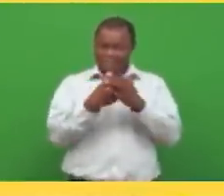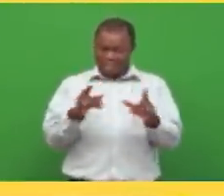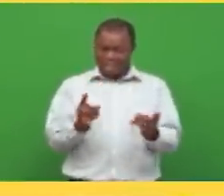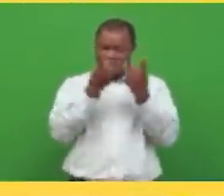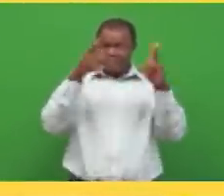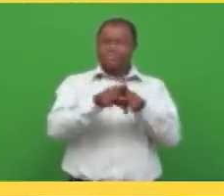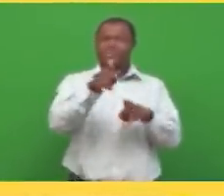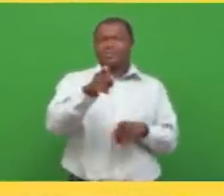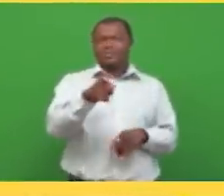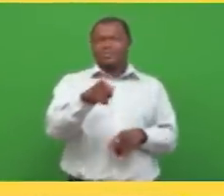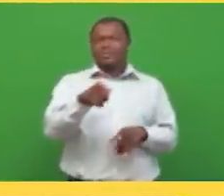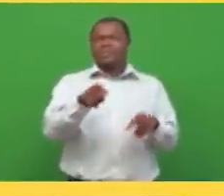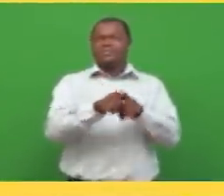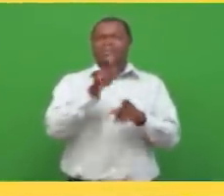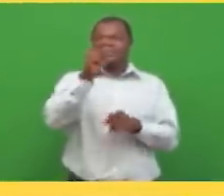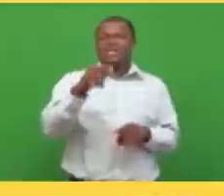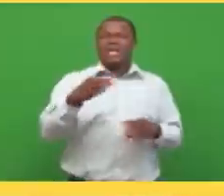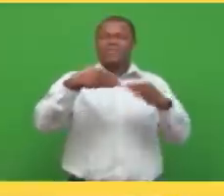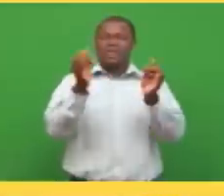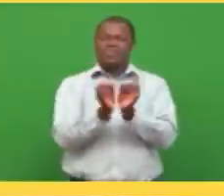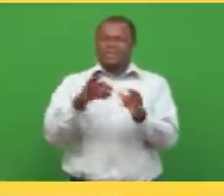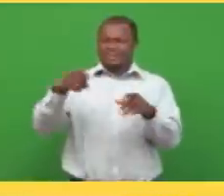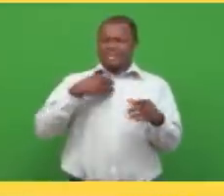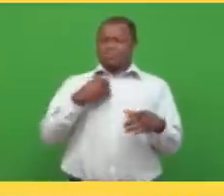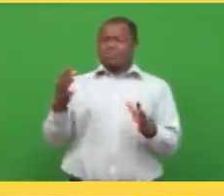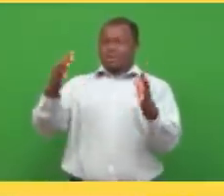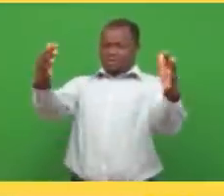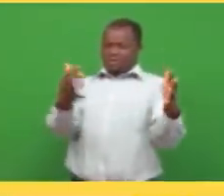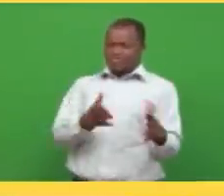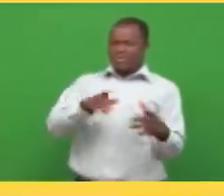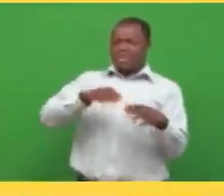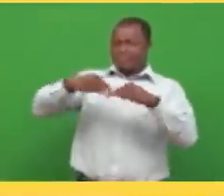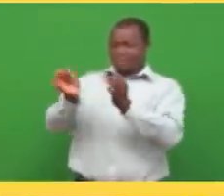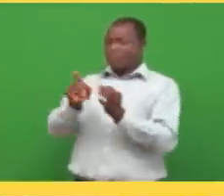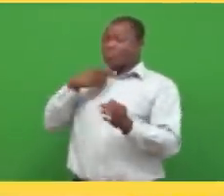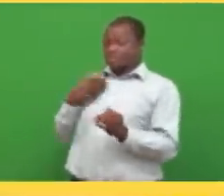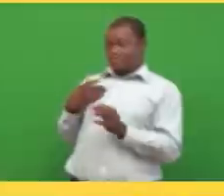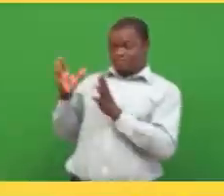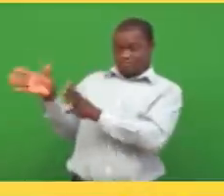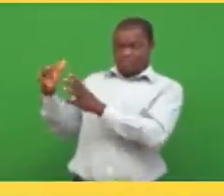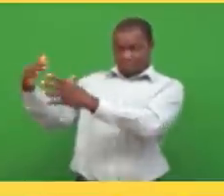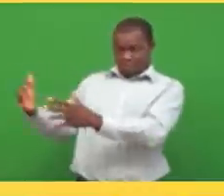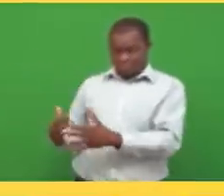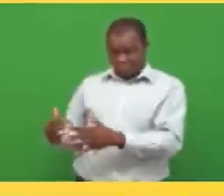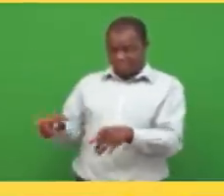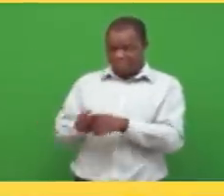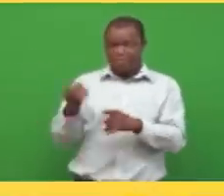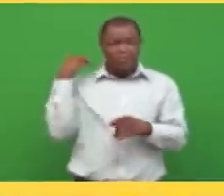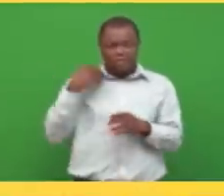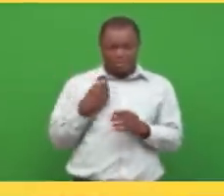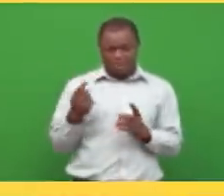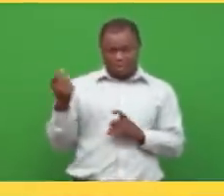zvadaro manje vauya vokwa baba serious vauya kwa Mai serious kana takatombonetsana na Mai serious zvondorapera